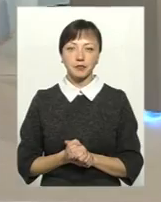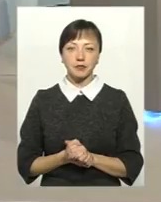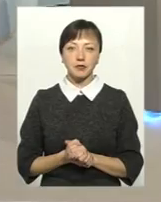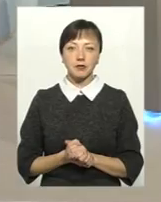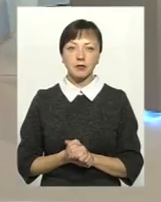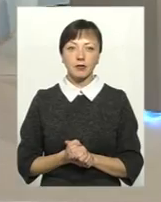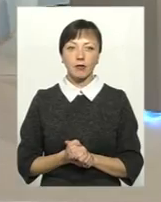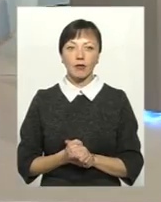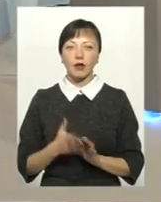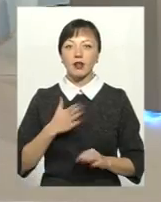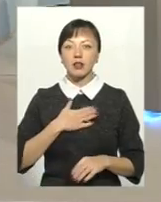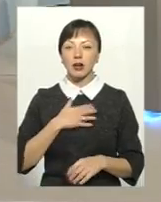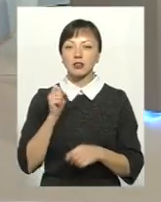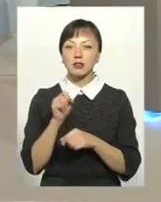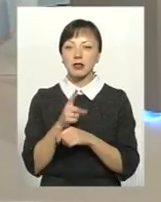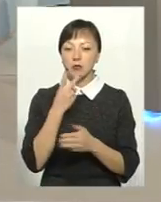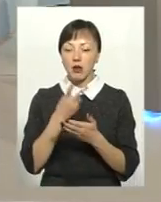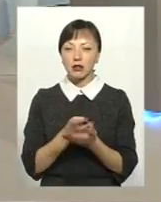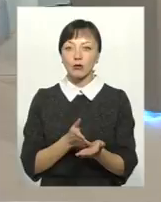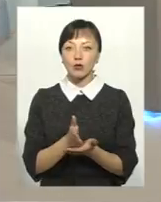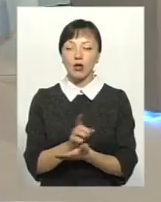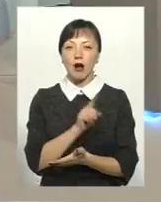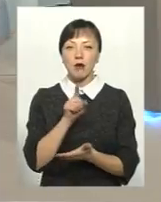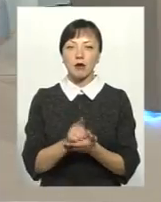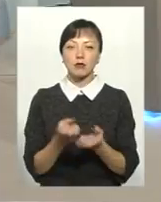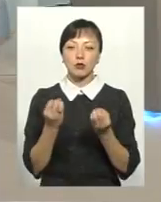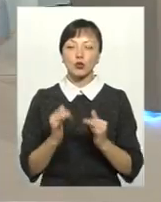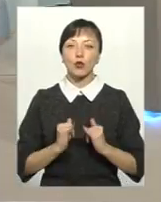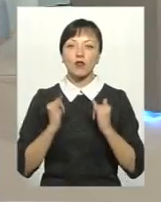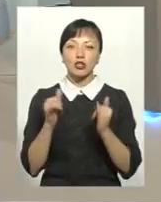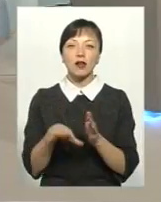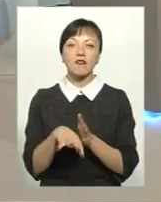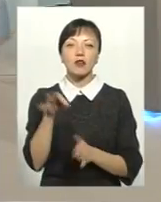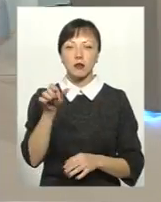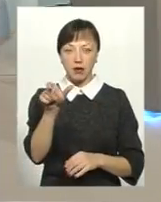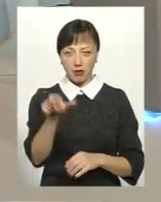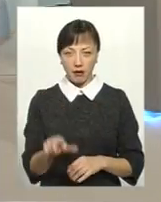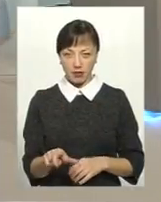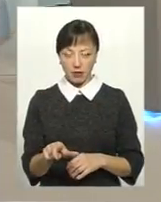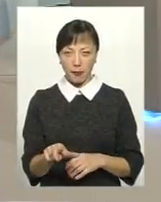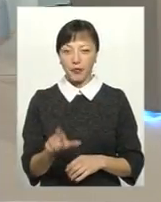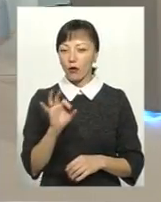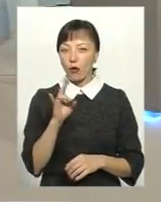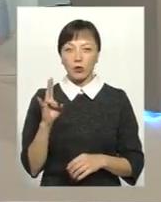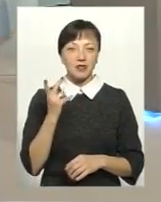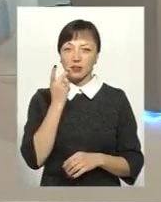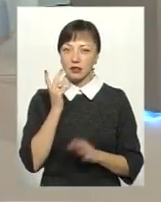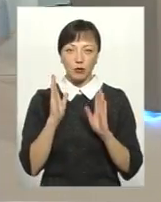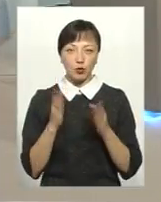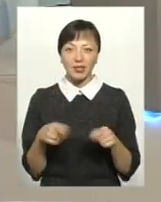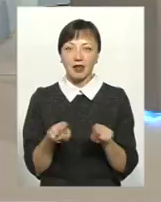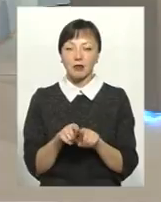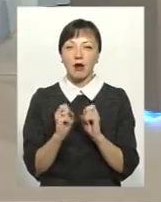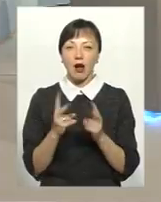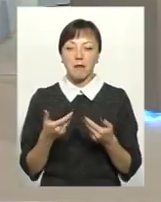наша задача – показати путь, і ми обязані просто уважати вибір клієнта. Он не всегда будет таким,